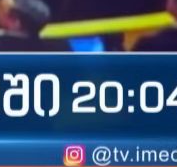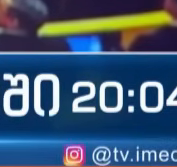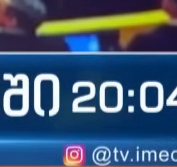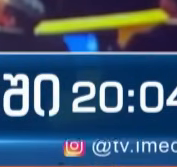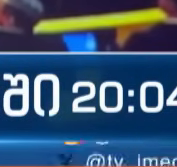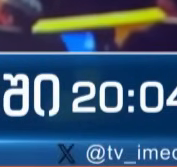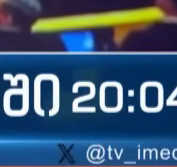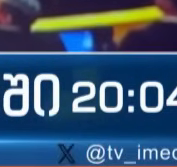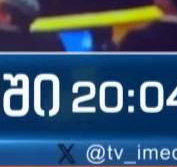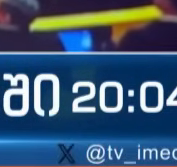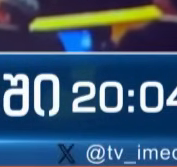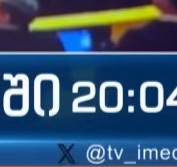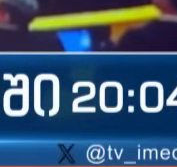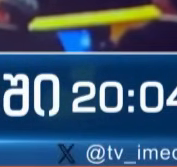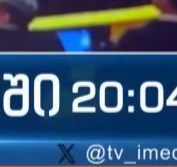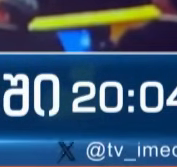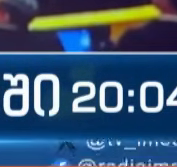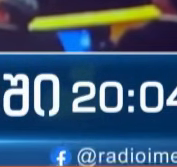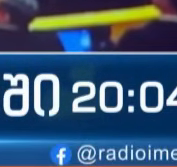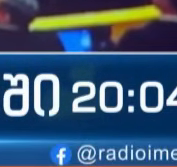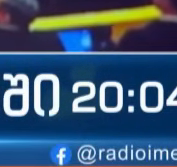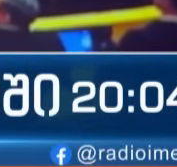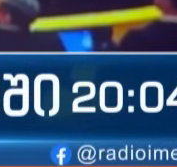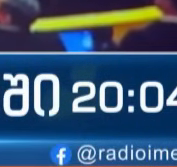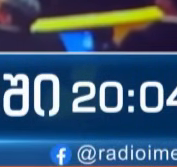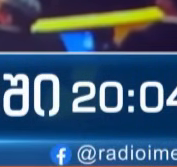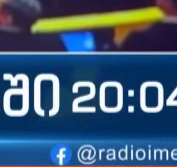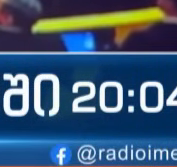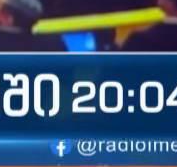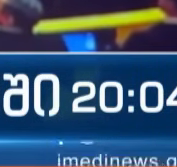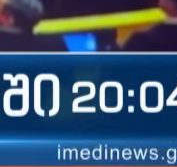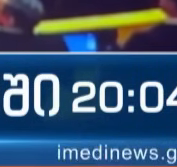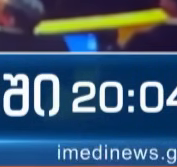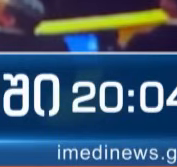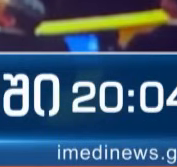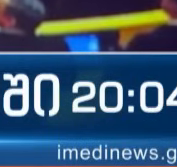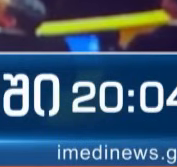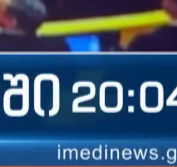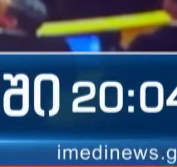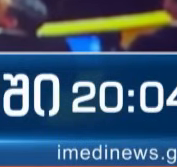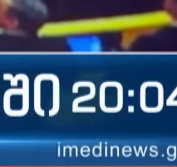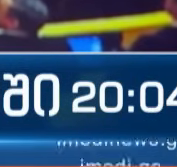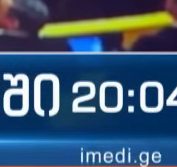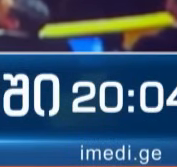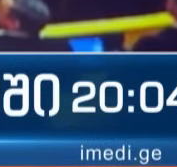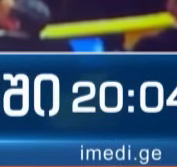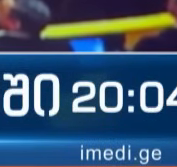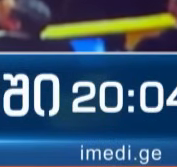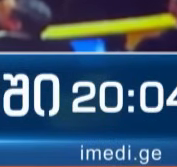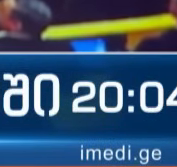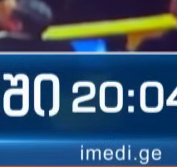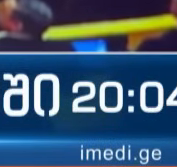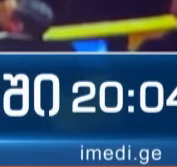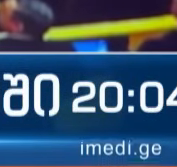მოვლენების შესახებაც ისაუბრეს საკანონმდებლო ორგანოში პრემიერ-მინისტრობის კანდიდატმა ირაკლი კობახიძემ, პარლამენტის თავმჯდომარე შალვა პაპუაშვილმა, ასევე